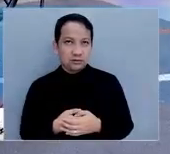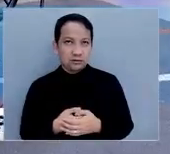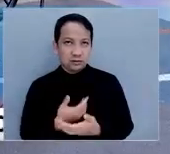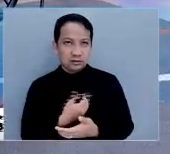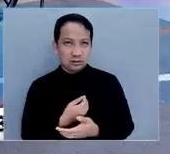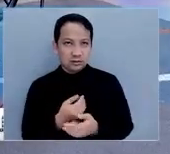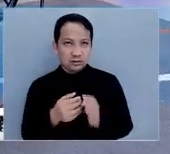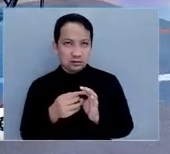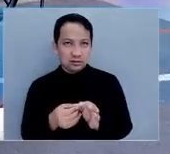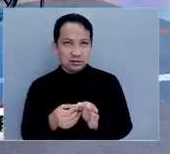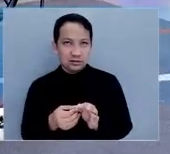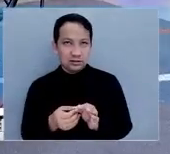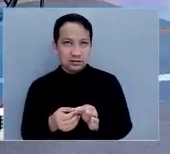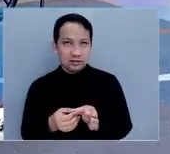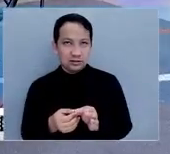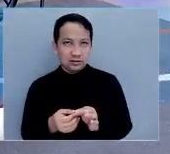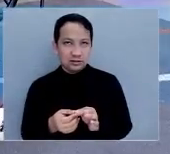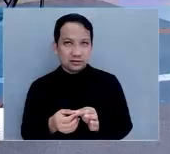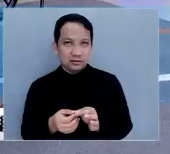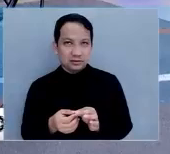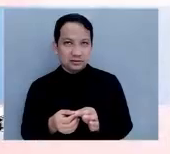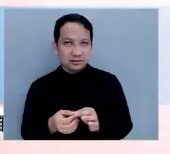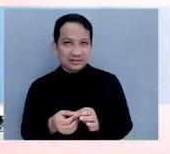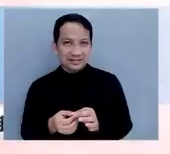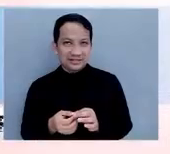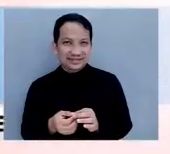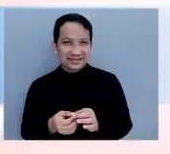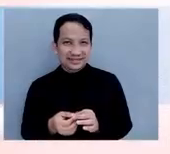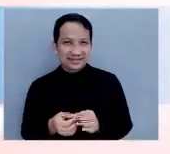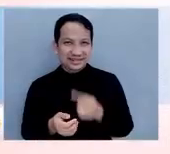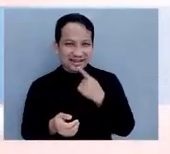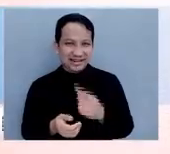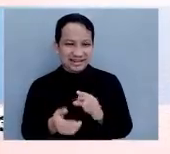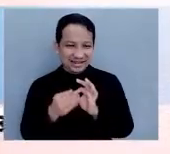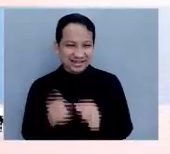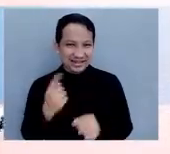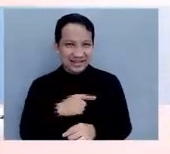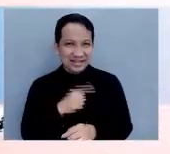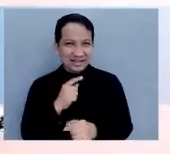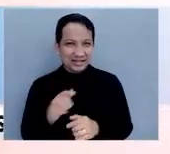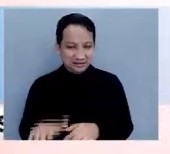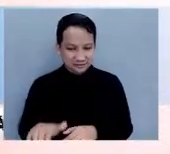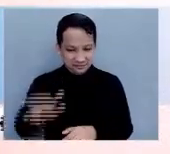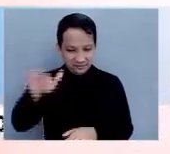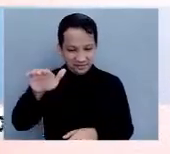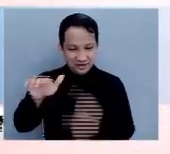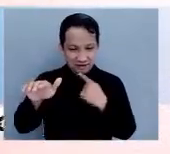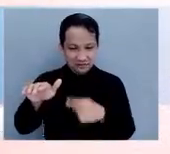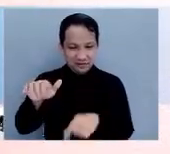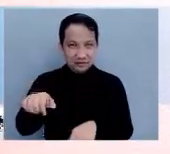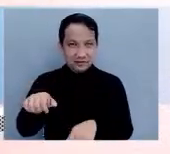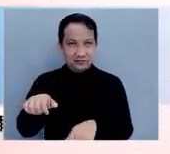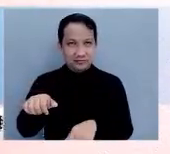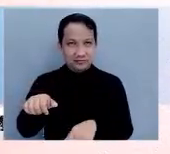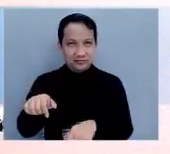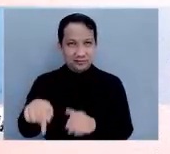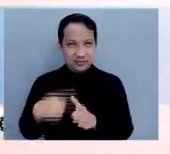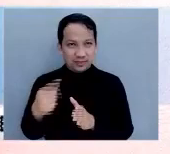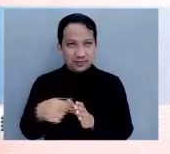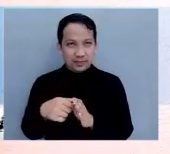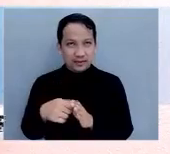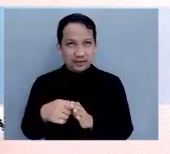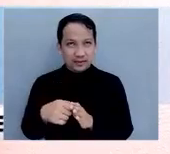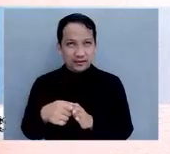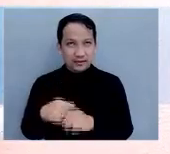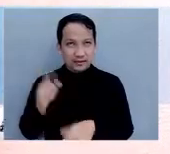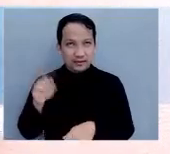takot, Anton, yeah, no? Yung, kasi meron din yung kinalaman sa kinalakihan mo, eh, di ba? Sometimes, sinasabi nga nila,